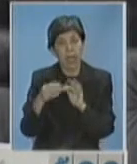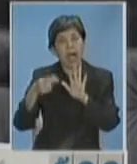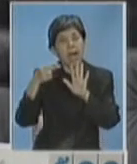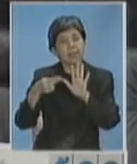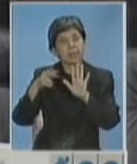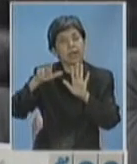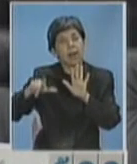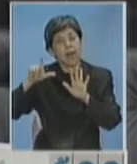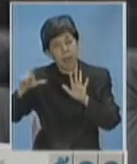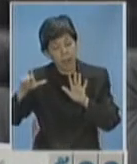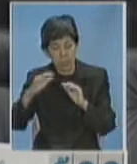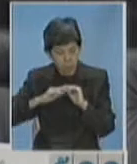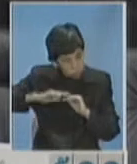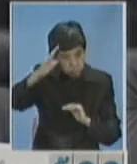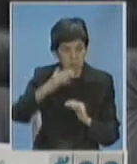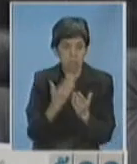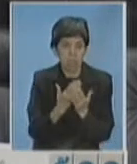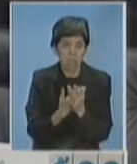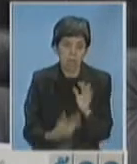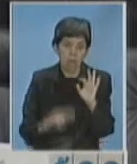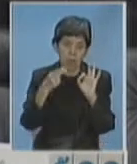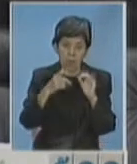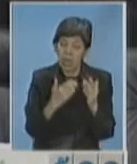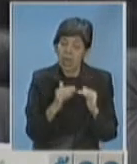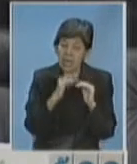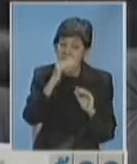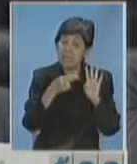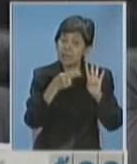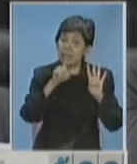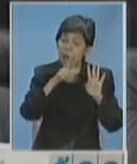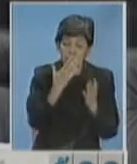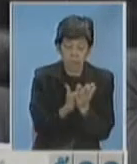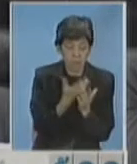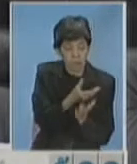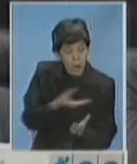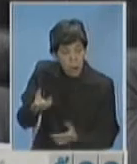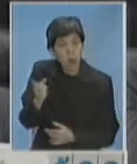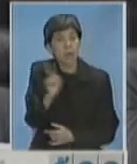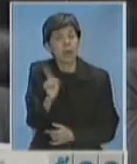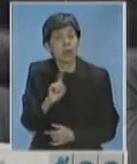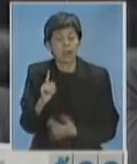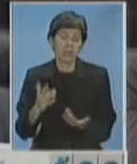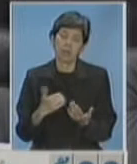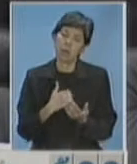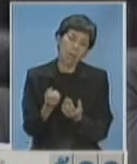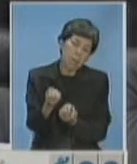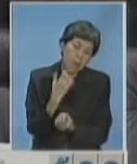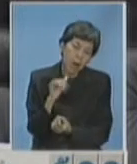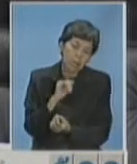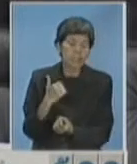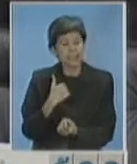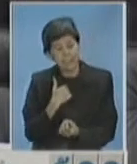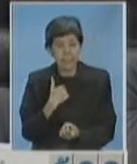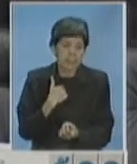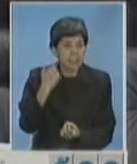านแล้วขณะนี้คำนวณว่าต้องใช้เงิน 90,000 ล้านเนี่ยส่วนที่เกินเนี่ยจะเอาเงินจากตรงไหนนะคะอันนี้ก็ยังไม่มีคำตอบนะคะดิฉันก็จะเ